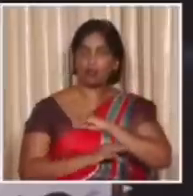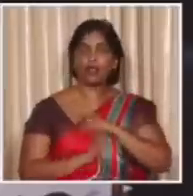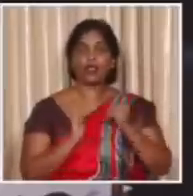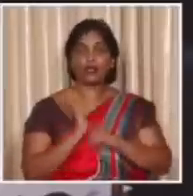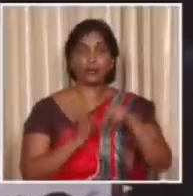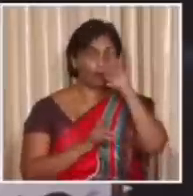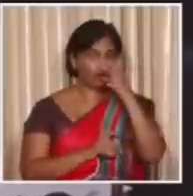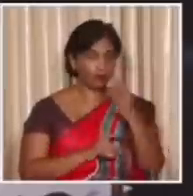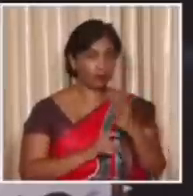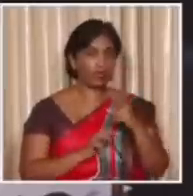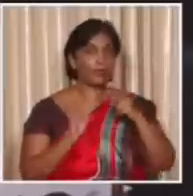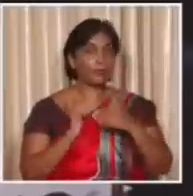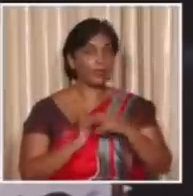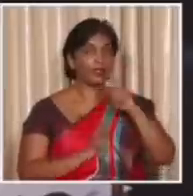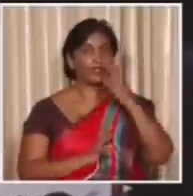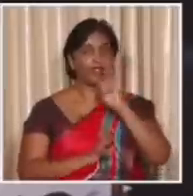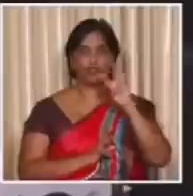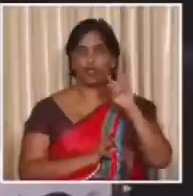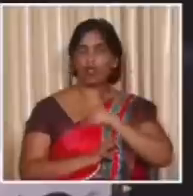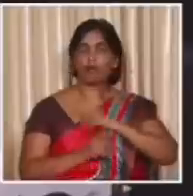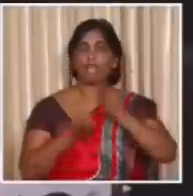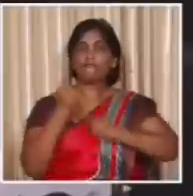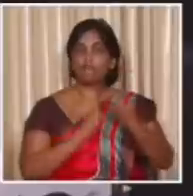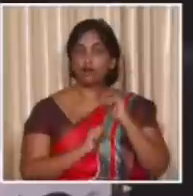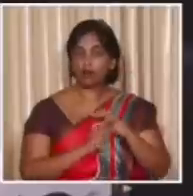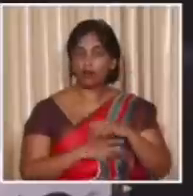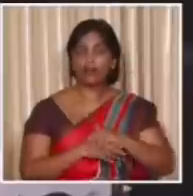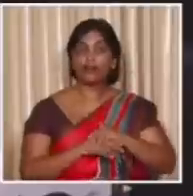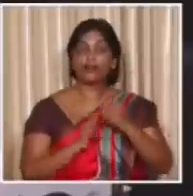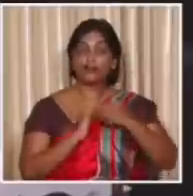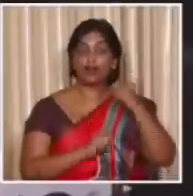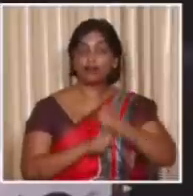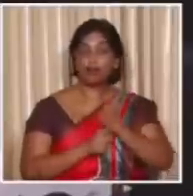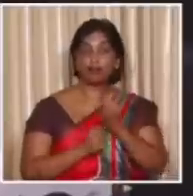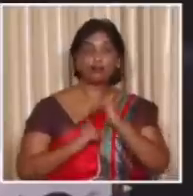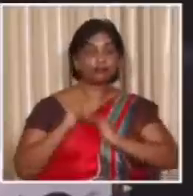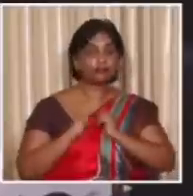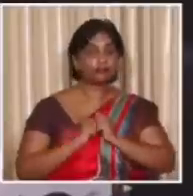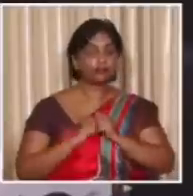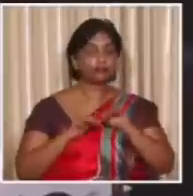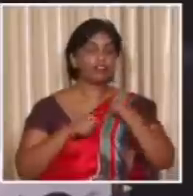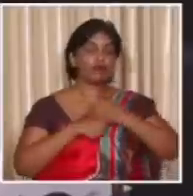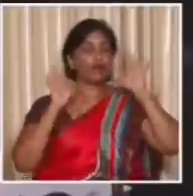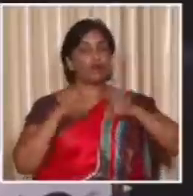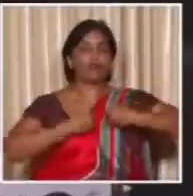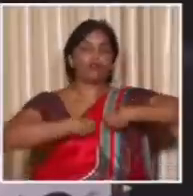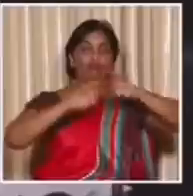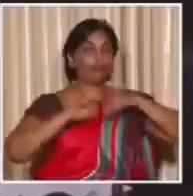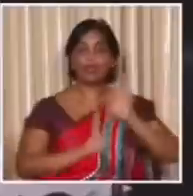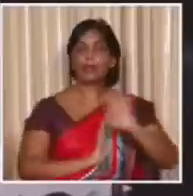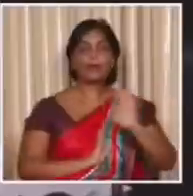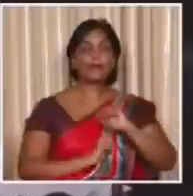මාස තුනට මිලියන 233ක් ලාභයි විකුණන්නේ මොකටද මේ විකුණන්නේ රජයේ ආර්ථික ක්‍රියාවලියෙන් අයින් වෙනවා කියන ආර්ථික උපාය මාර්ගයකට නෙමෙයි